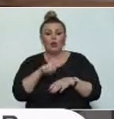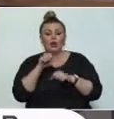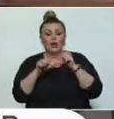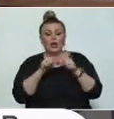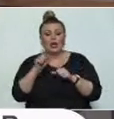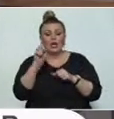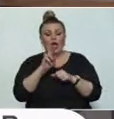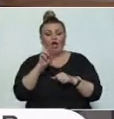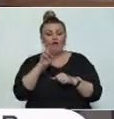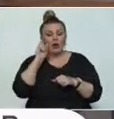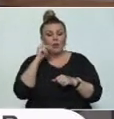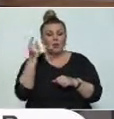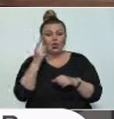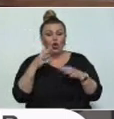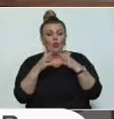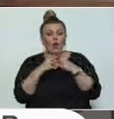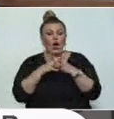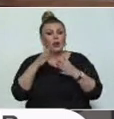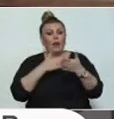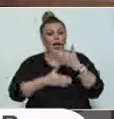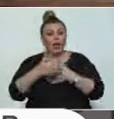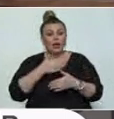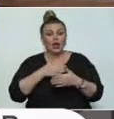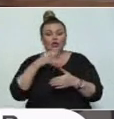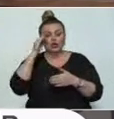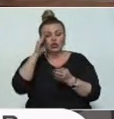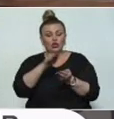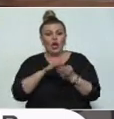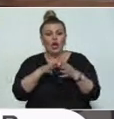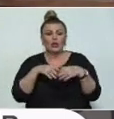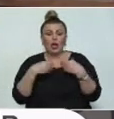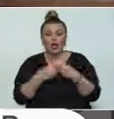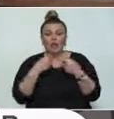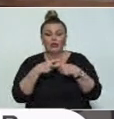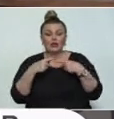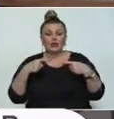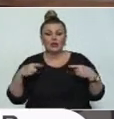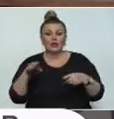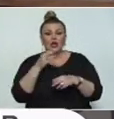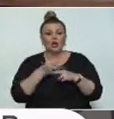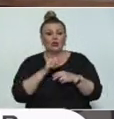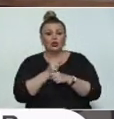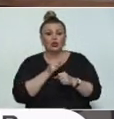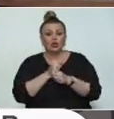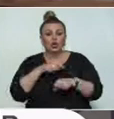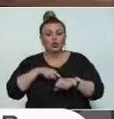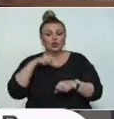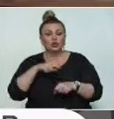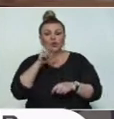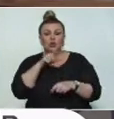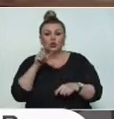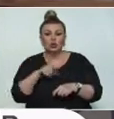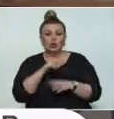birindən də müharibə əlillərinə, şəhid ailələrinə və digər bu kateqoriyada olan həssas təbəqədən olan insanlarımıza